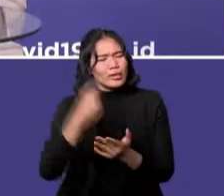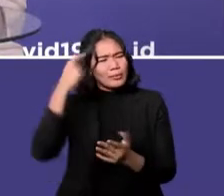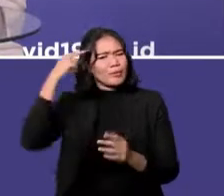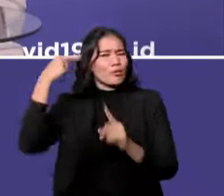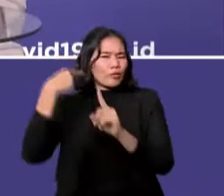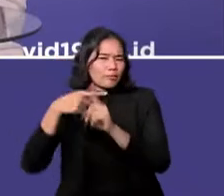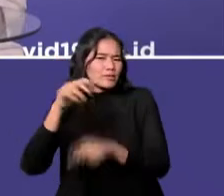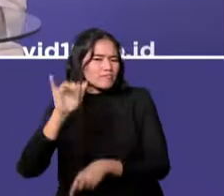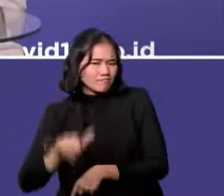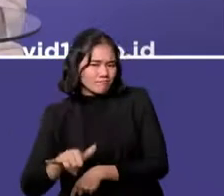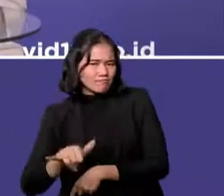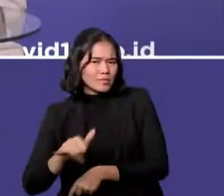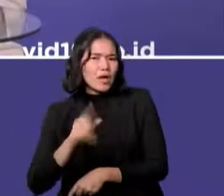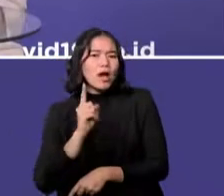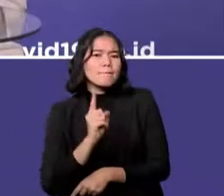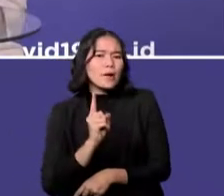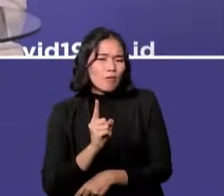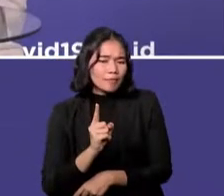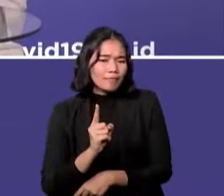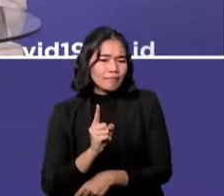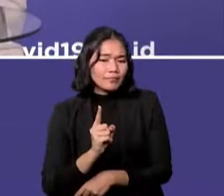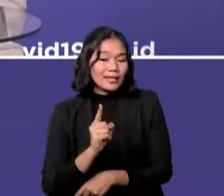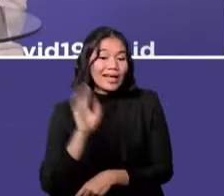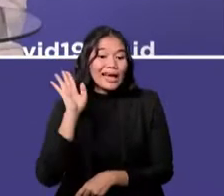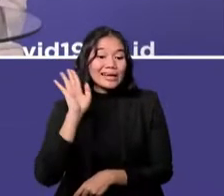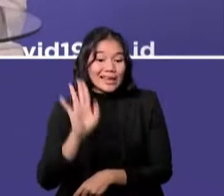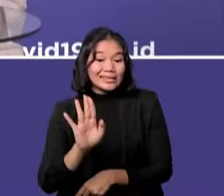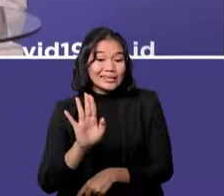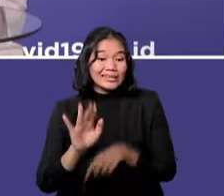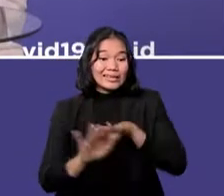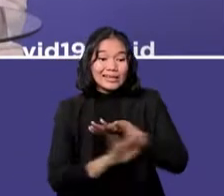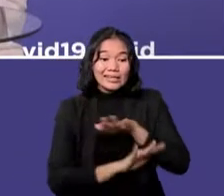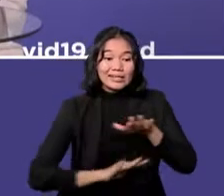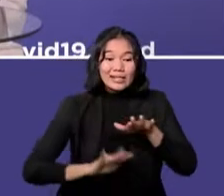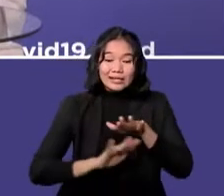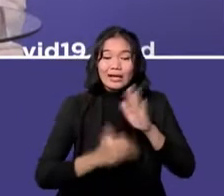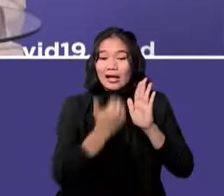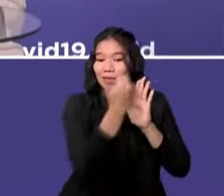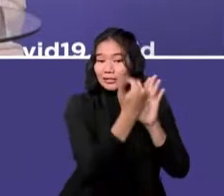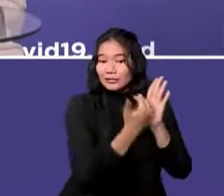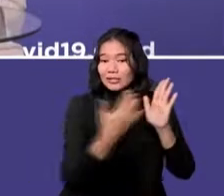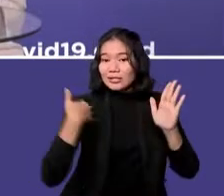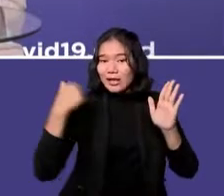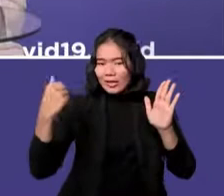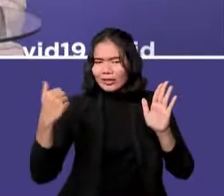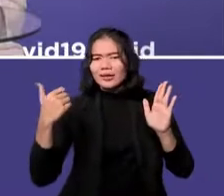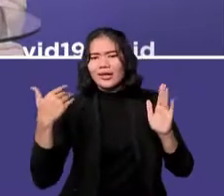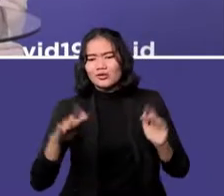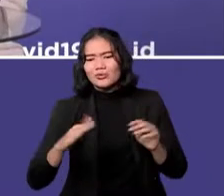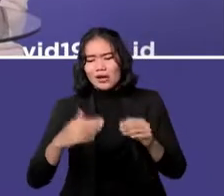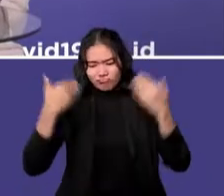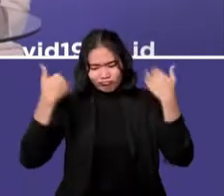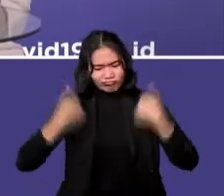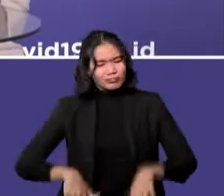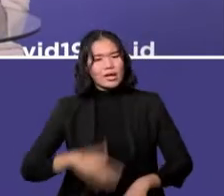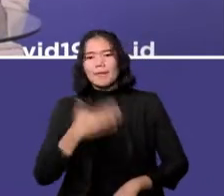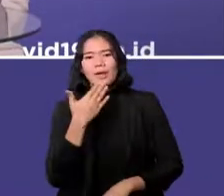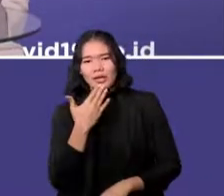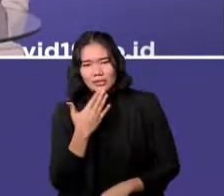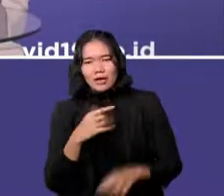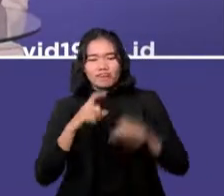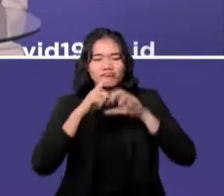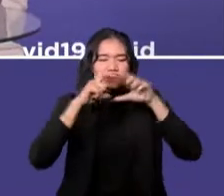itu adalah bahwa kita akan nanti berlandaskan protokol kesehatan. Kita akan membiasakan diri kita nanti